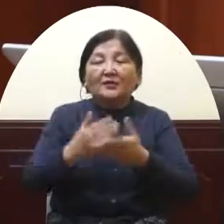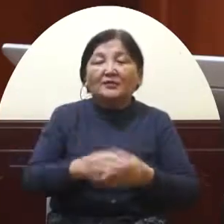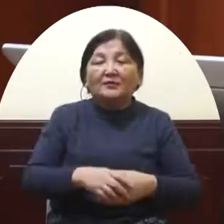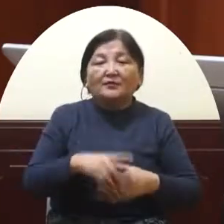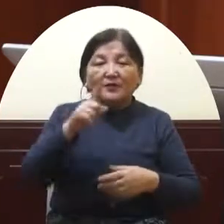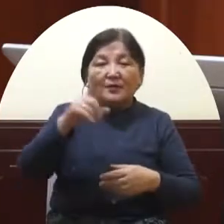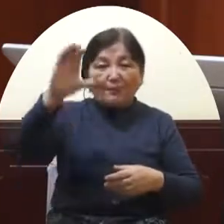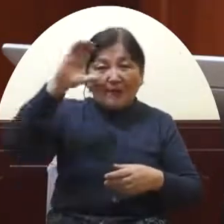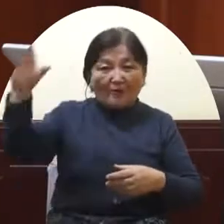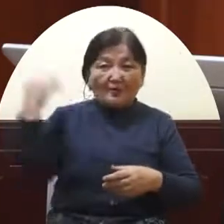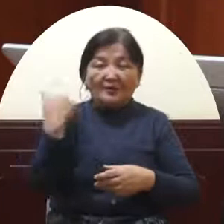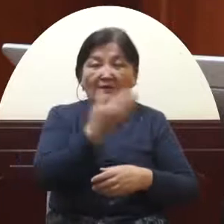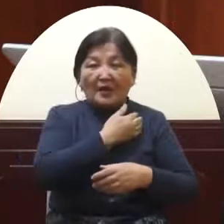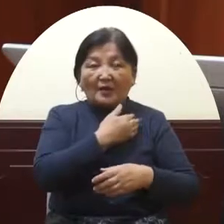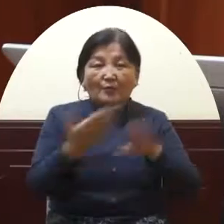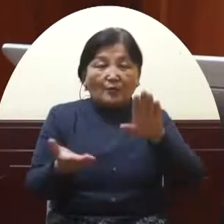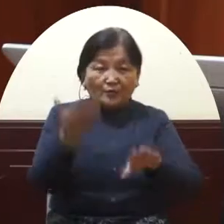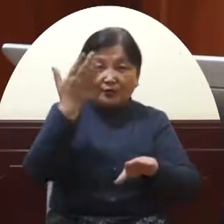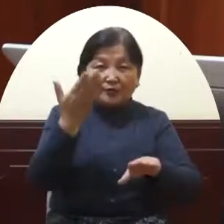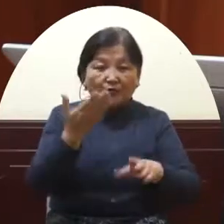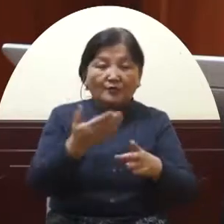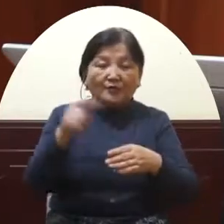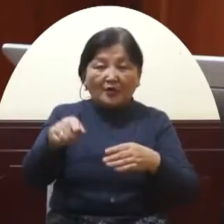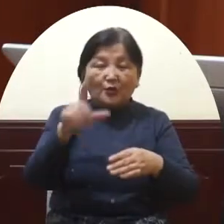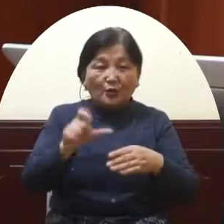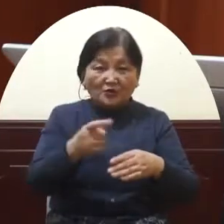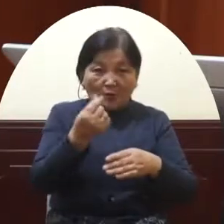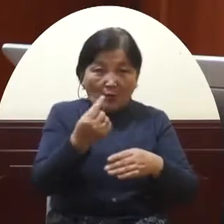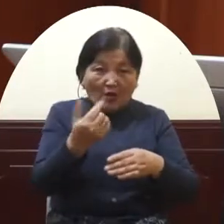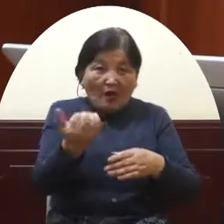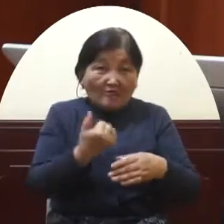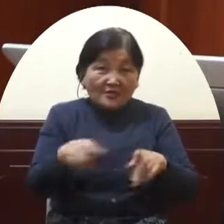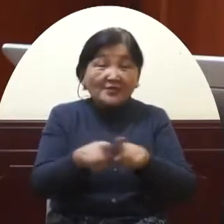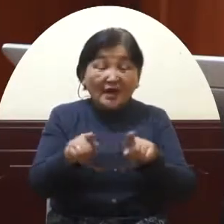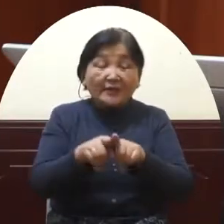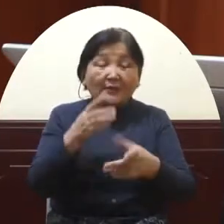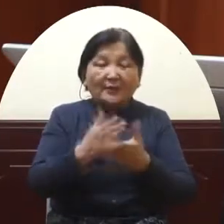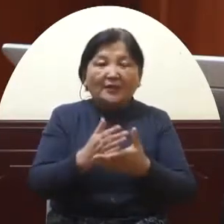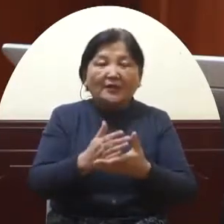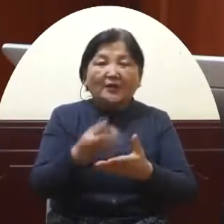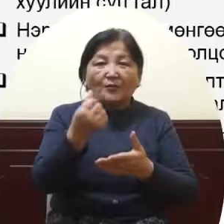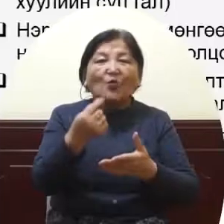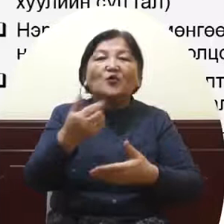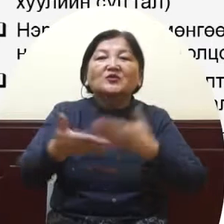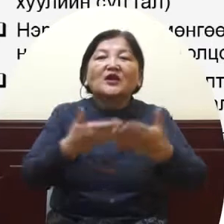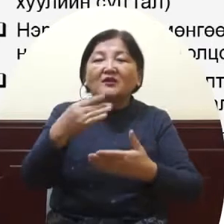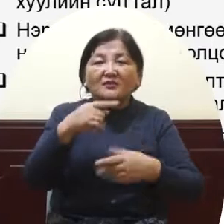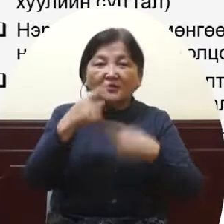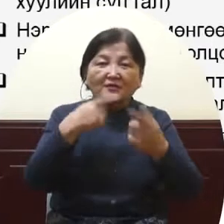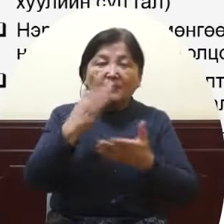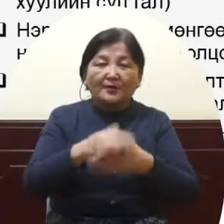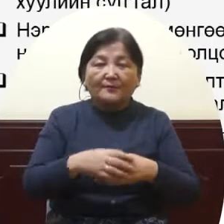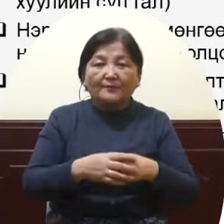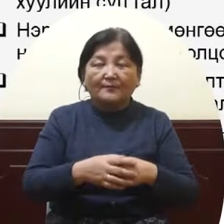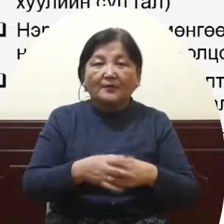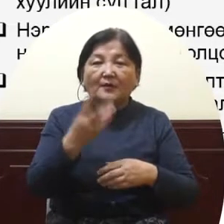тогтолцооны хувьд нь шийдэхгүй бол энэ бол шийдэгдэхгүй асуудал. Тэгээ энэний чинь цаана сонгогчдын эрх зөрчигдөж байна. Намын дотоод